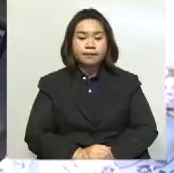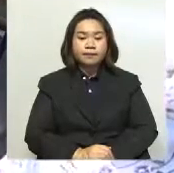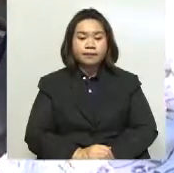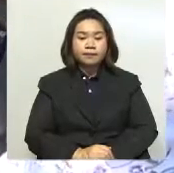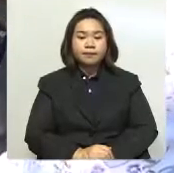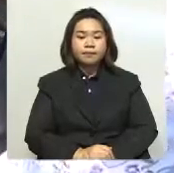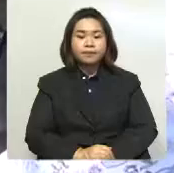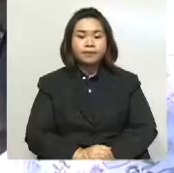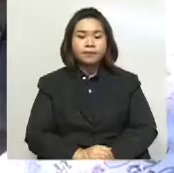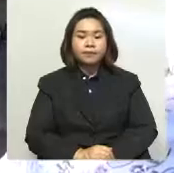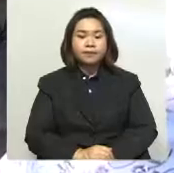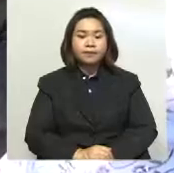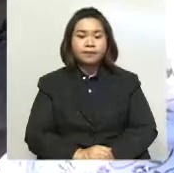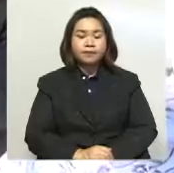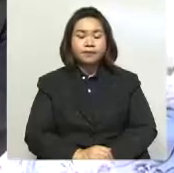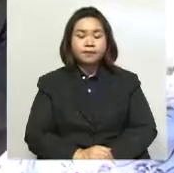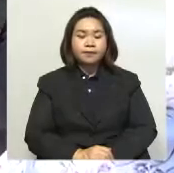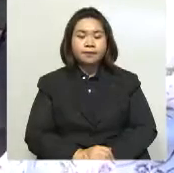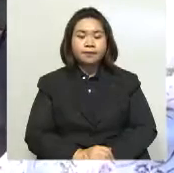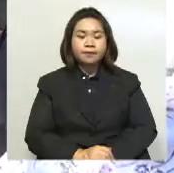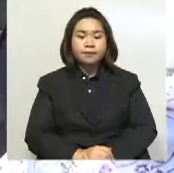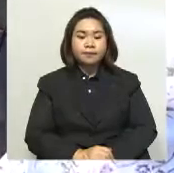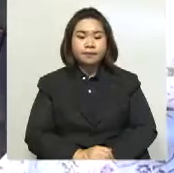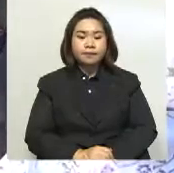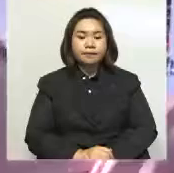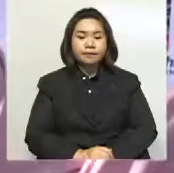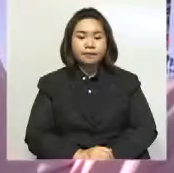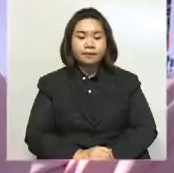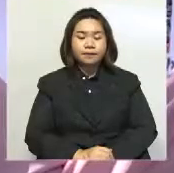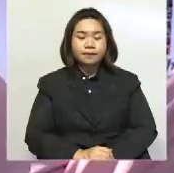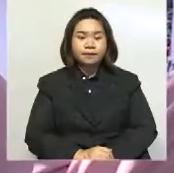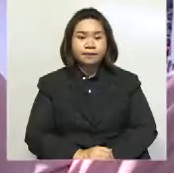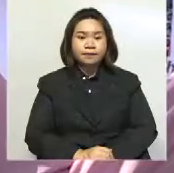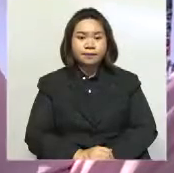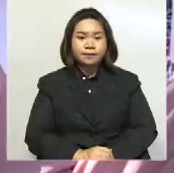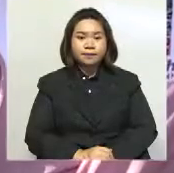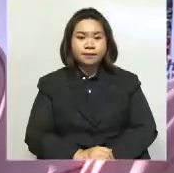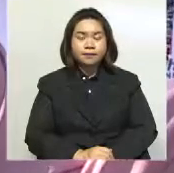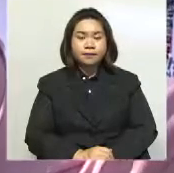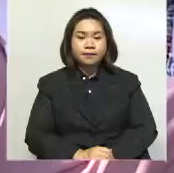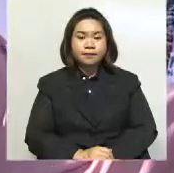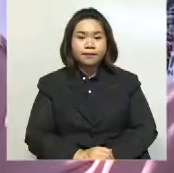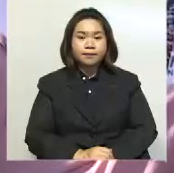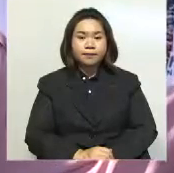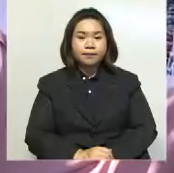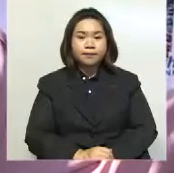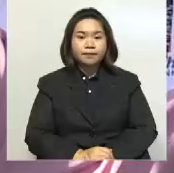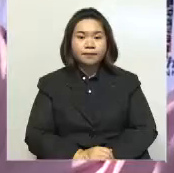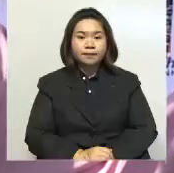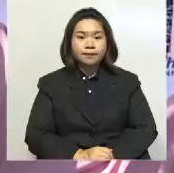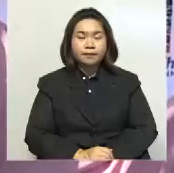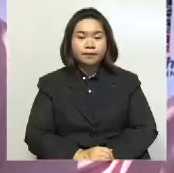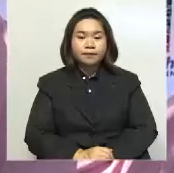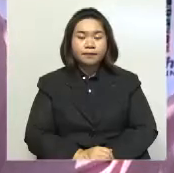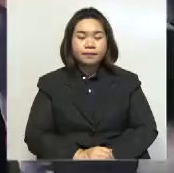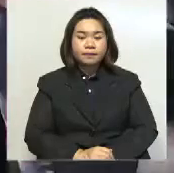very closely as a friend and an ally of it and free as a nation. We're watching the